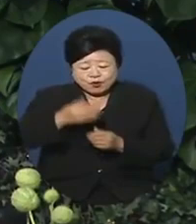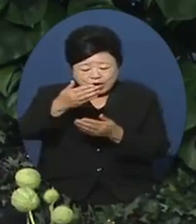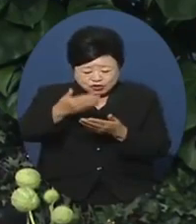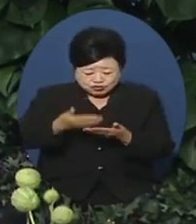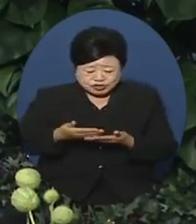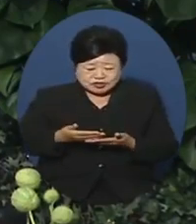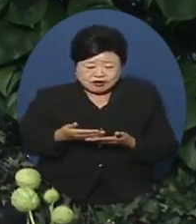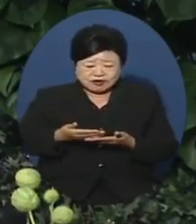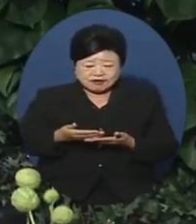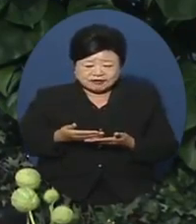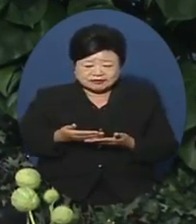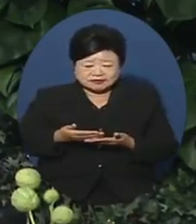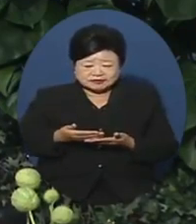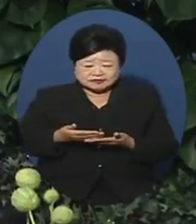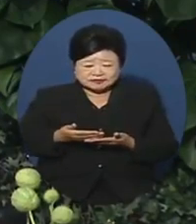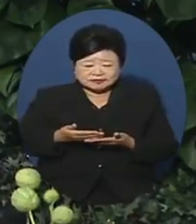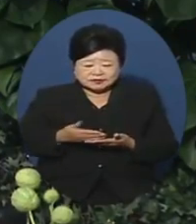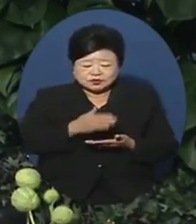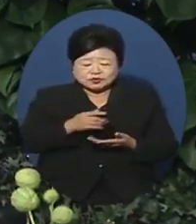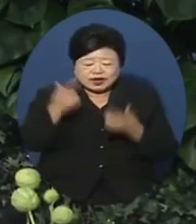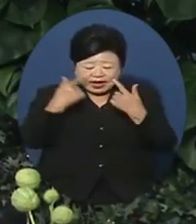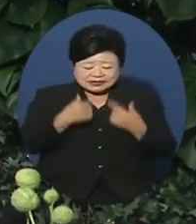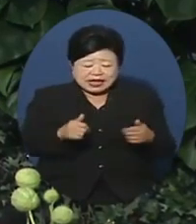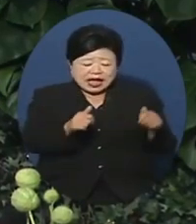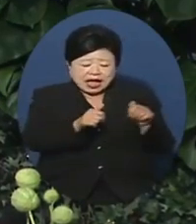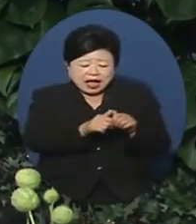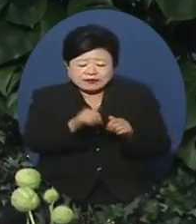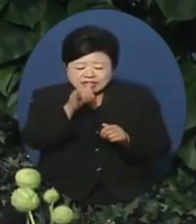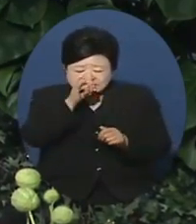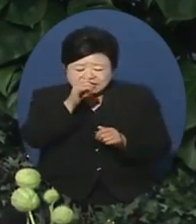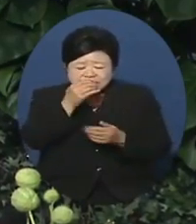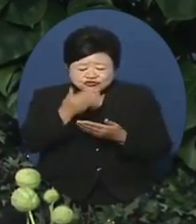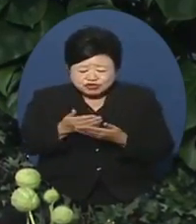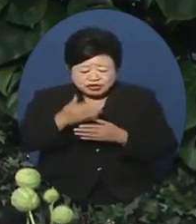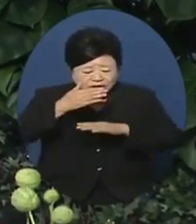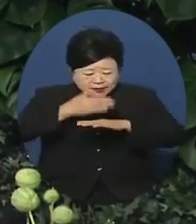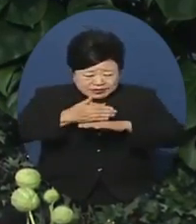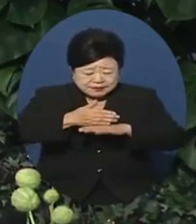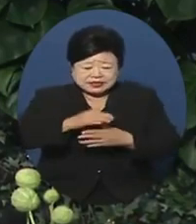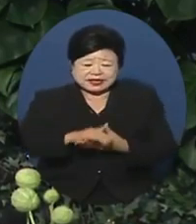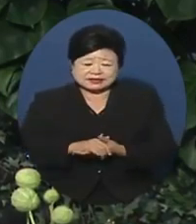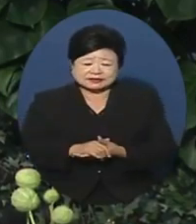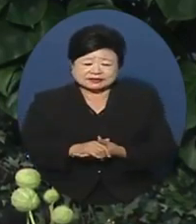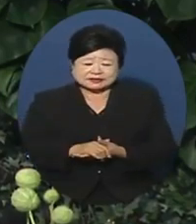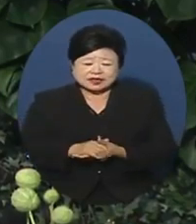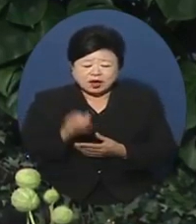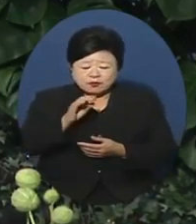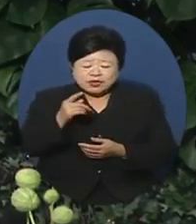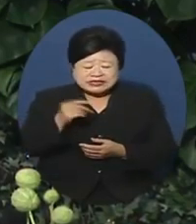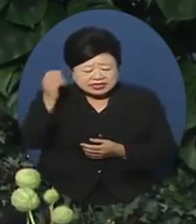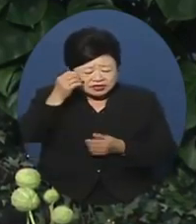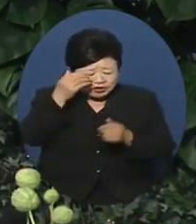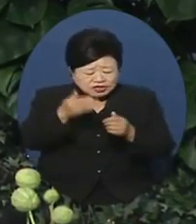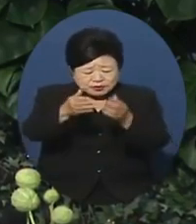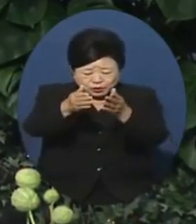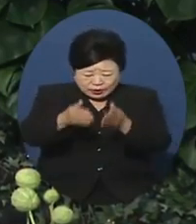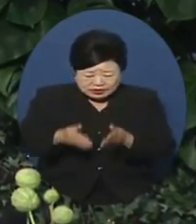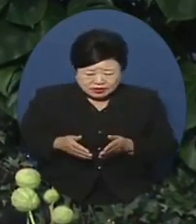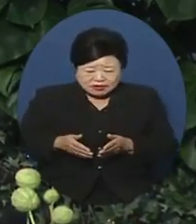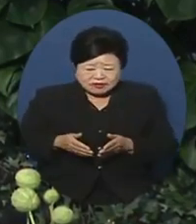보내시사 우리와 항상 같이 있게 해주심을 감사합니다. 보혜사 성령을